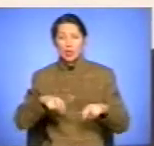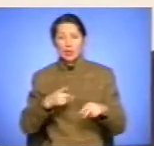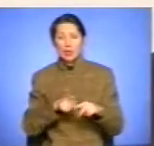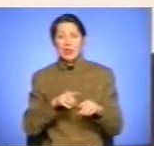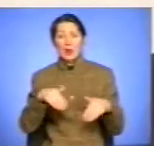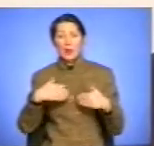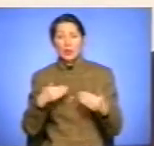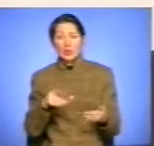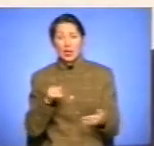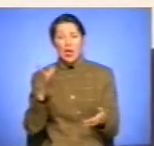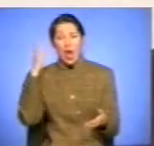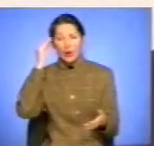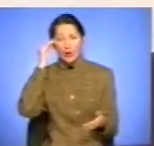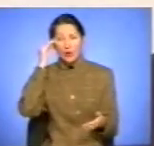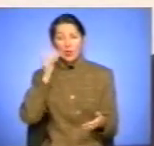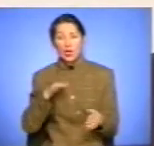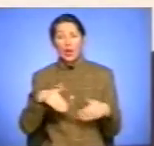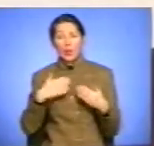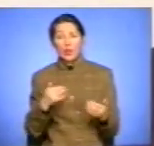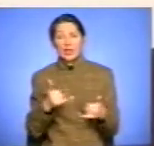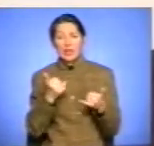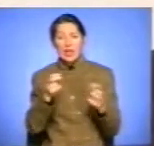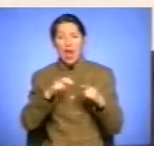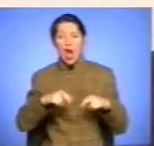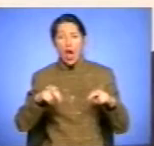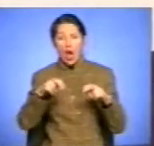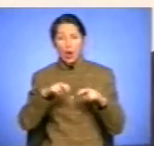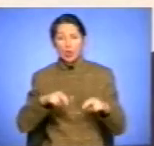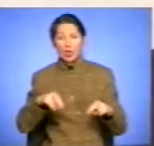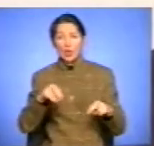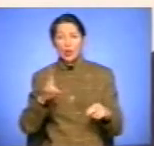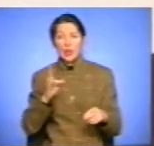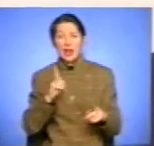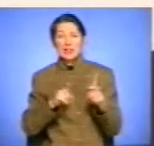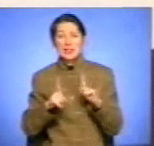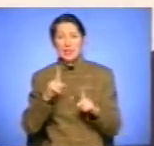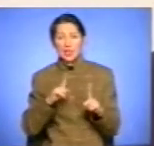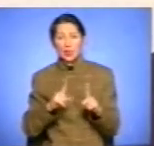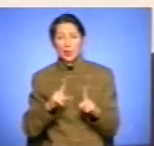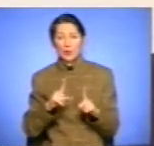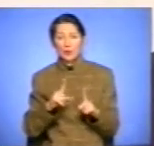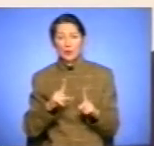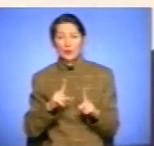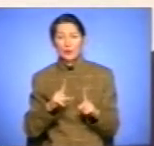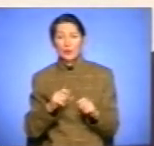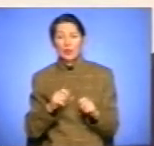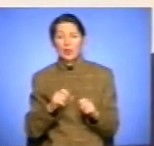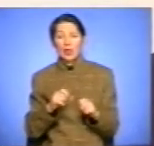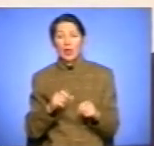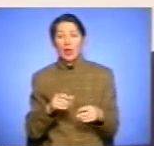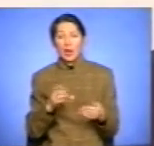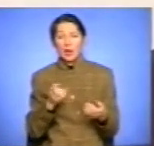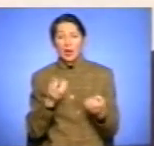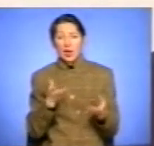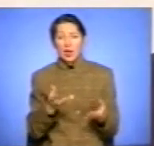їх врахували і рекомендували для розгляду бюджет на сесії безперечно